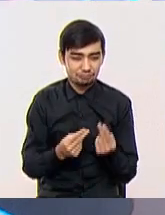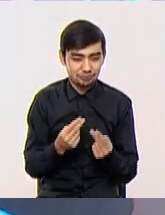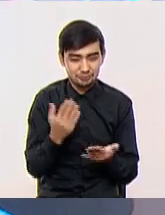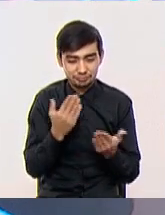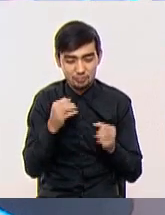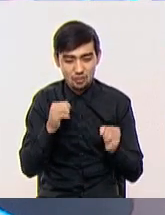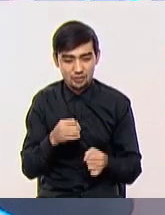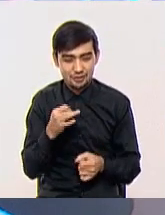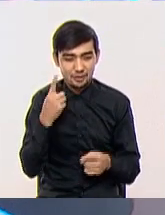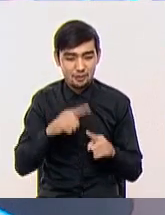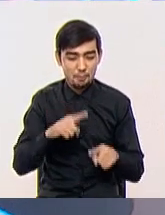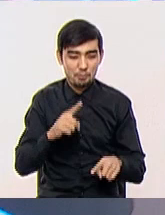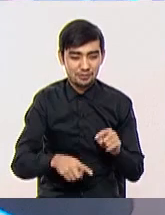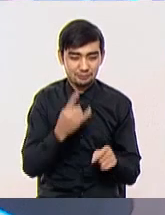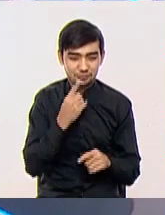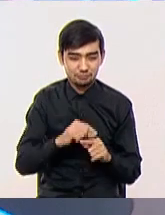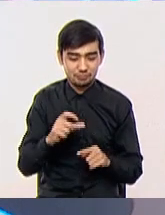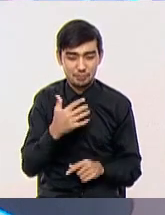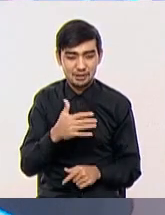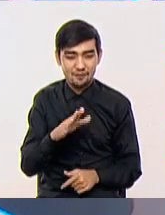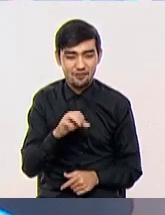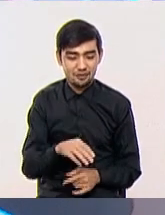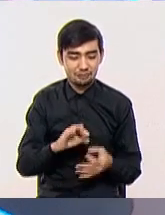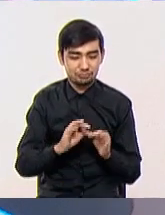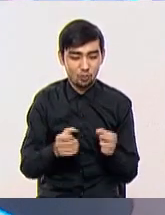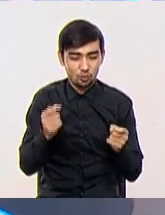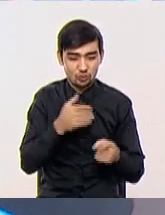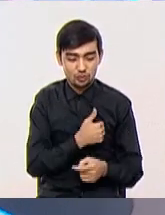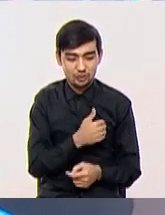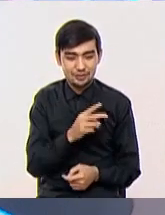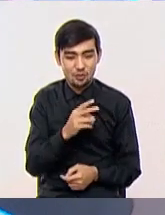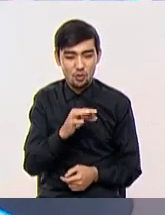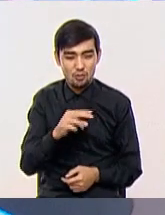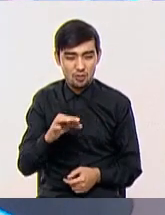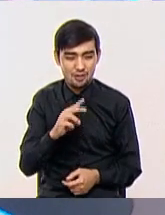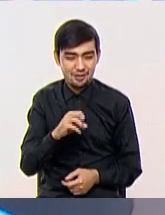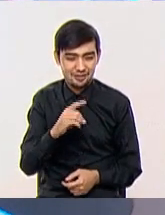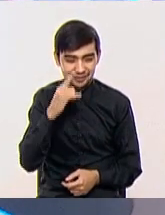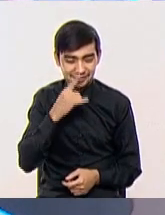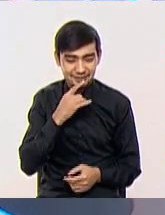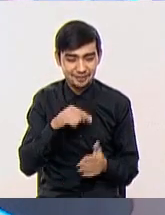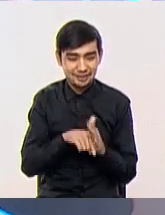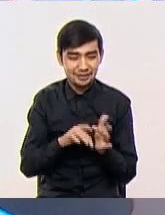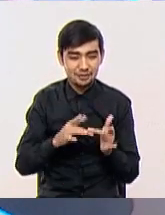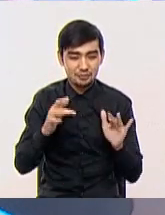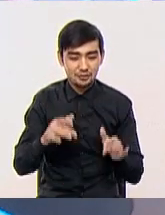работает технология скоростная зарядка 50 в подробности на сайте а по казахстану и линз в инстаграм аккаунте оптики и